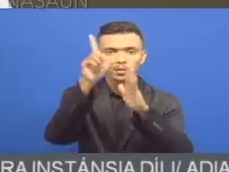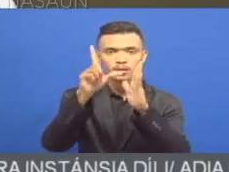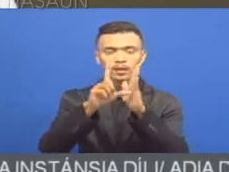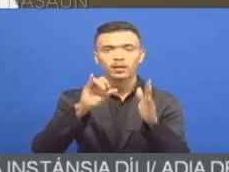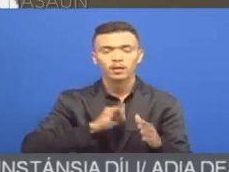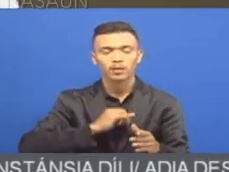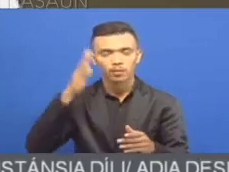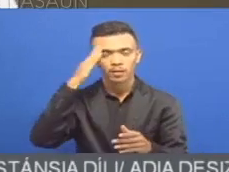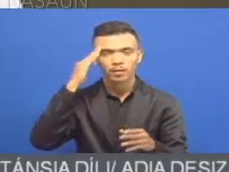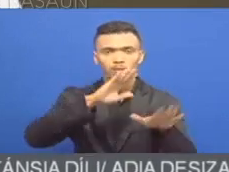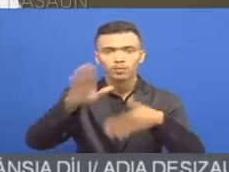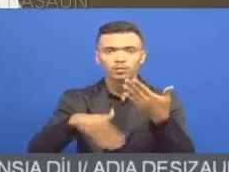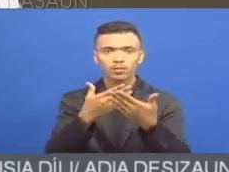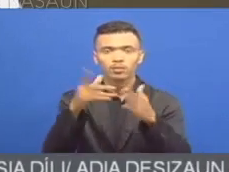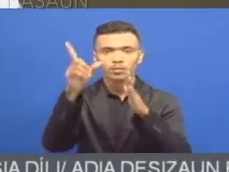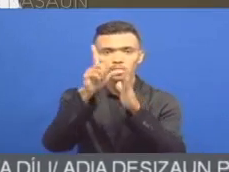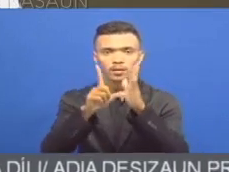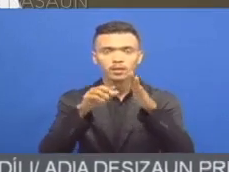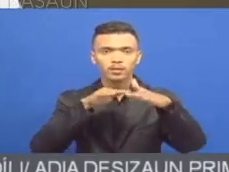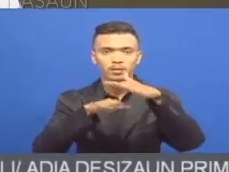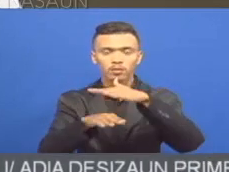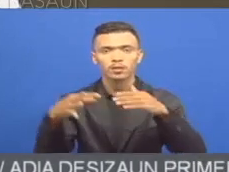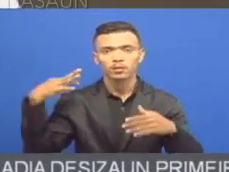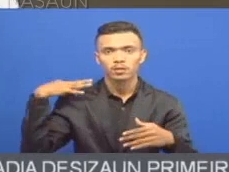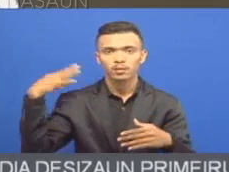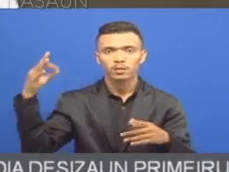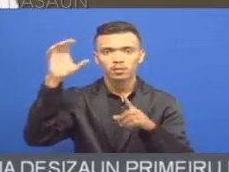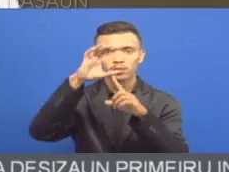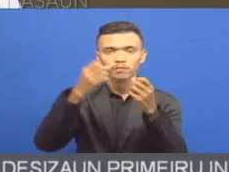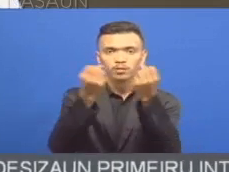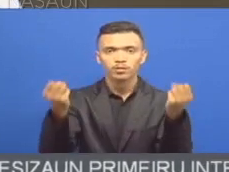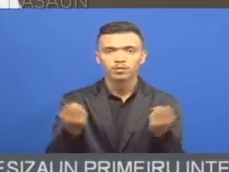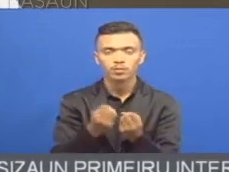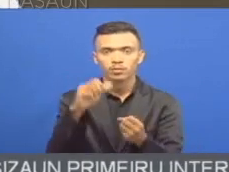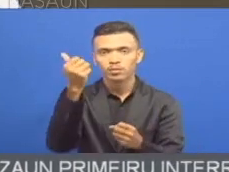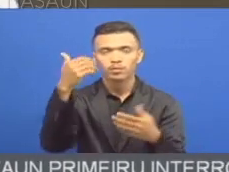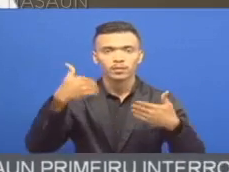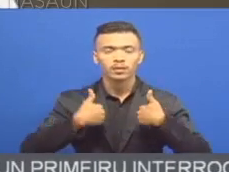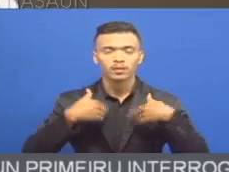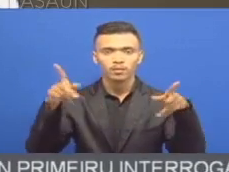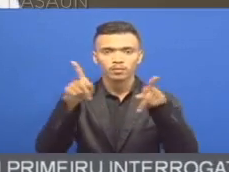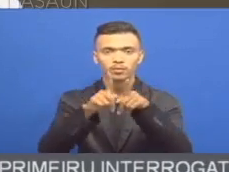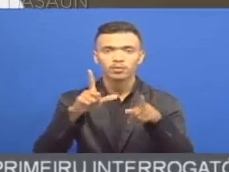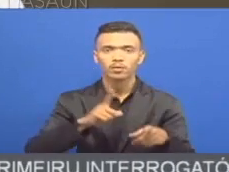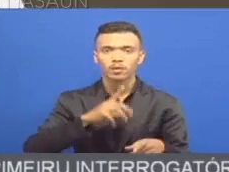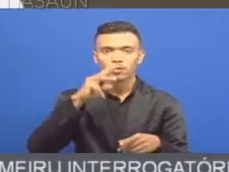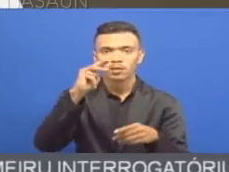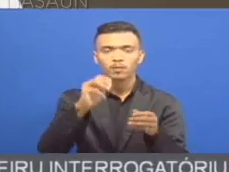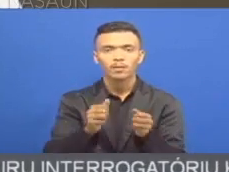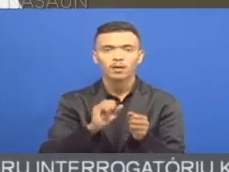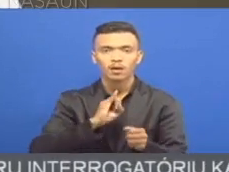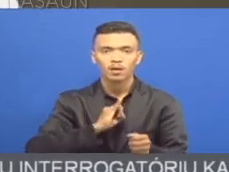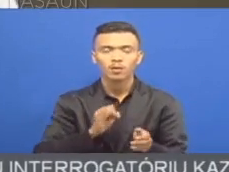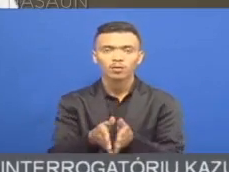o totu, e lei neocos. Ho candidatus va sefi de sucu sanulu, ne vei măcăi, existe postul administrativ la UTM. Hau husu,